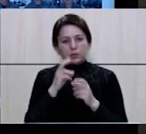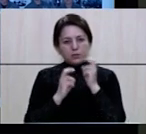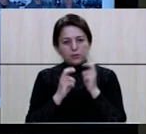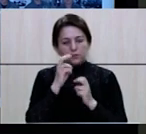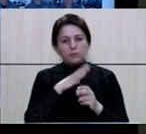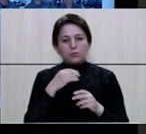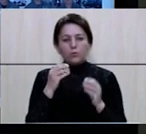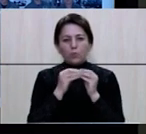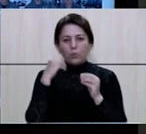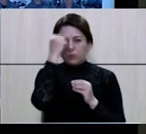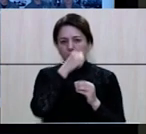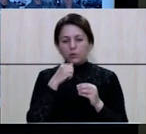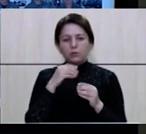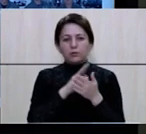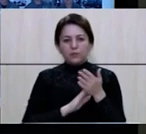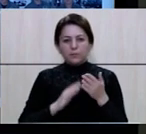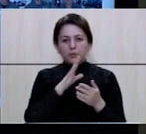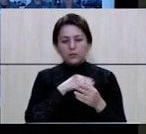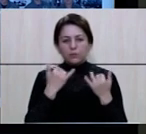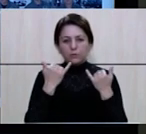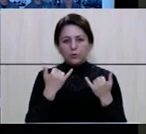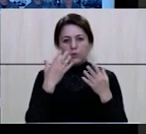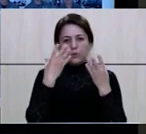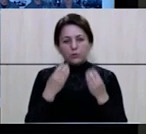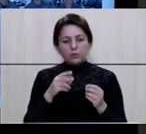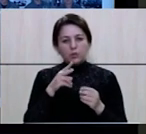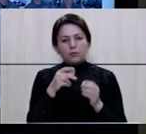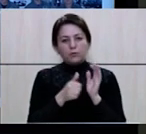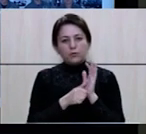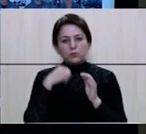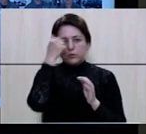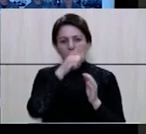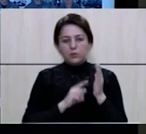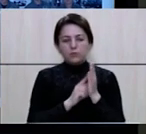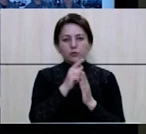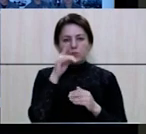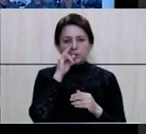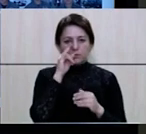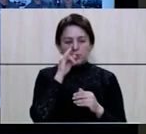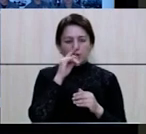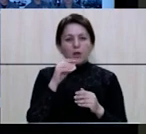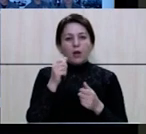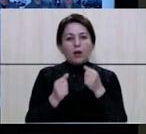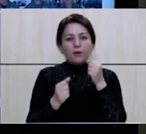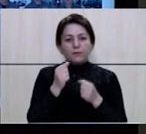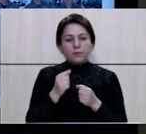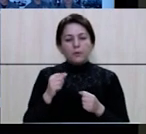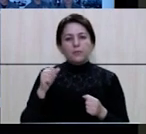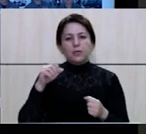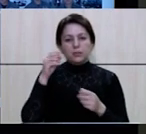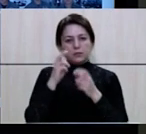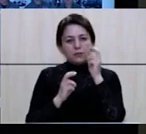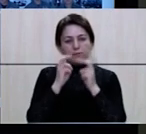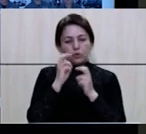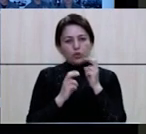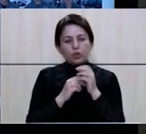etgan. Bugun kunda esa 2006 yildan boshlab Samarqandda avtomobil zavodi